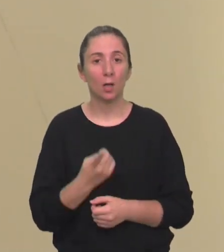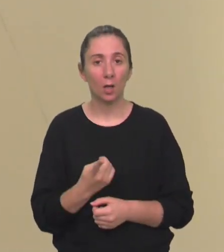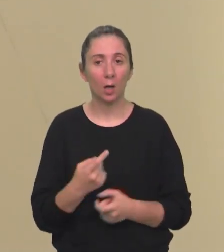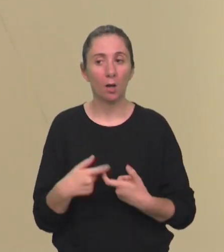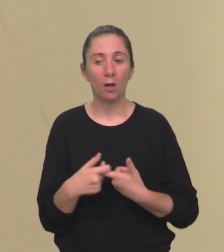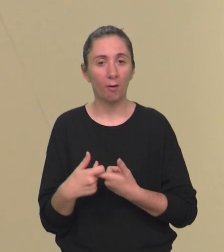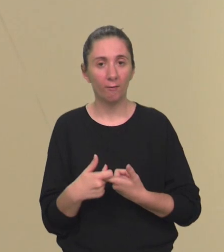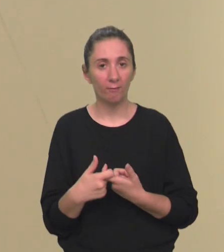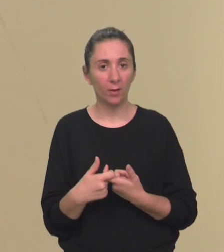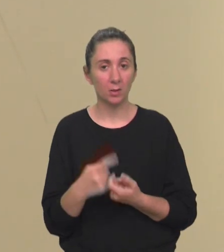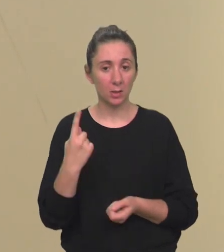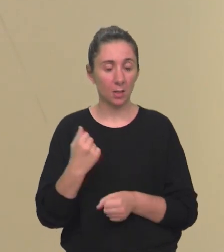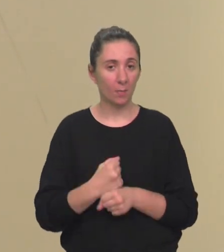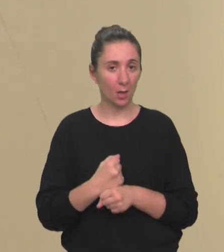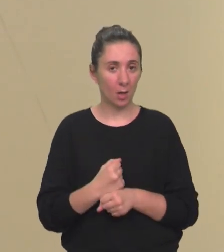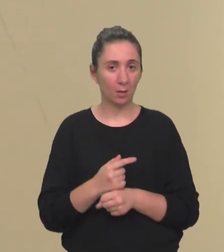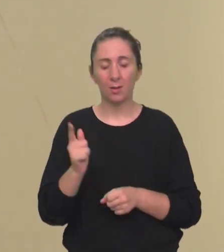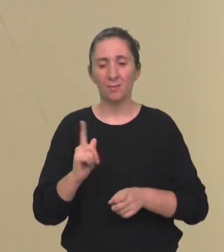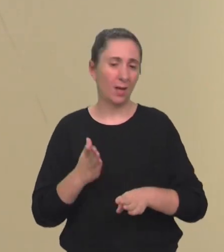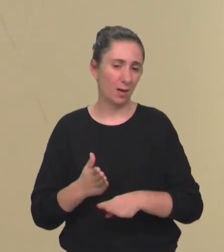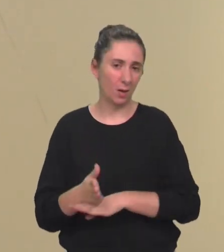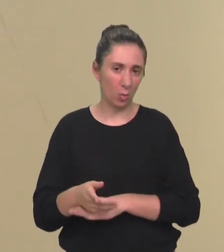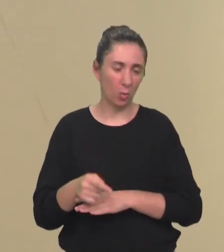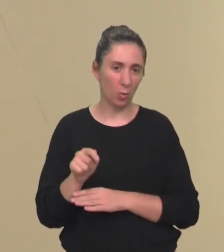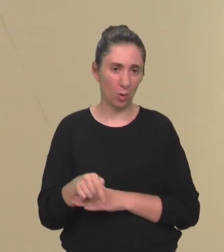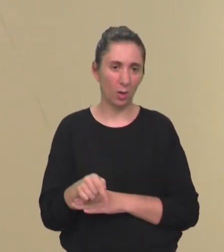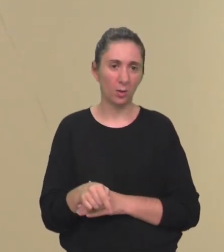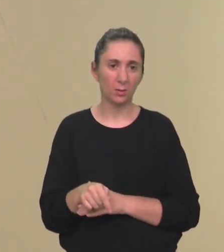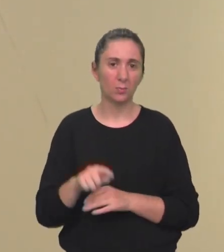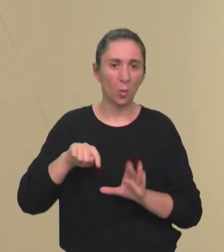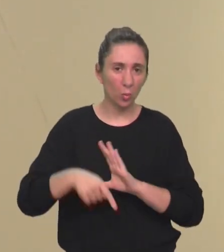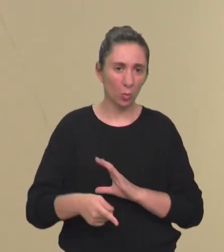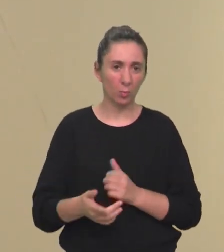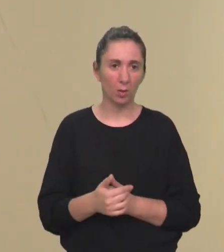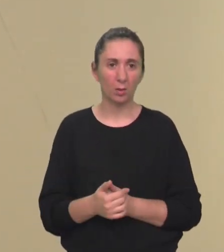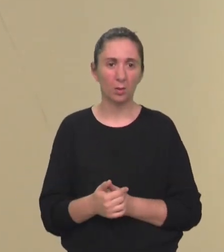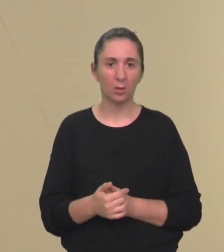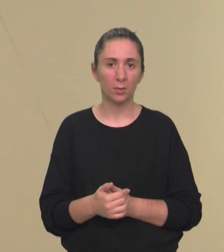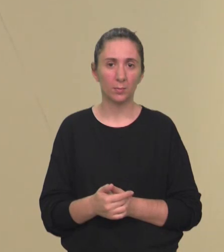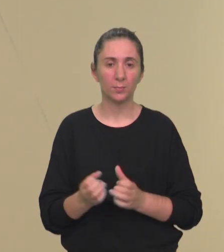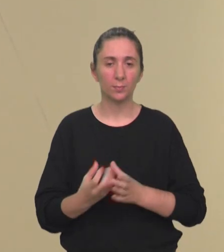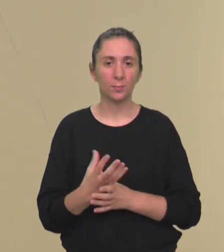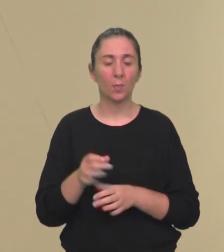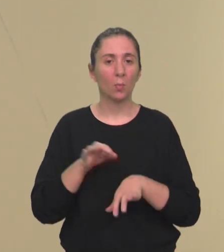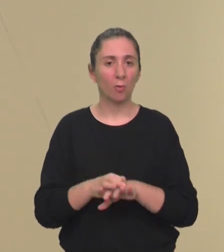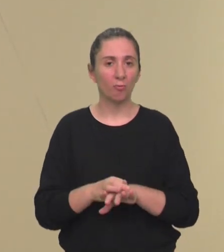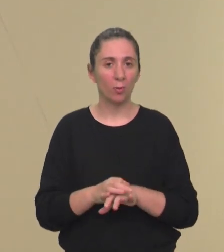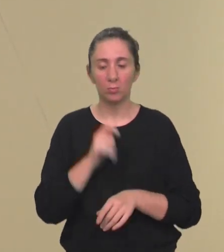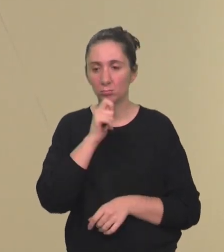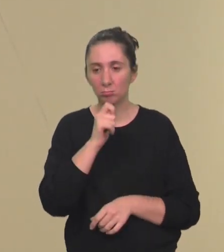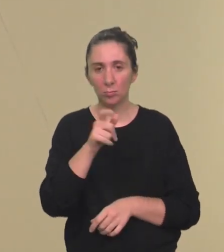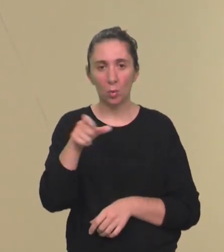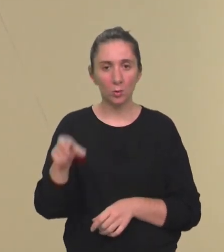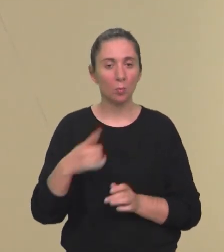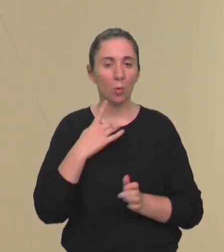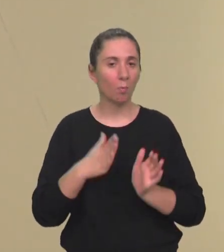naglasiti vezano za sam rad, a da ne ulazim u sad dubine, nastoje znači provođenjem intervjua sa